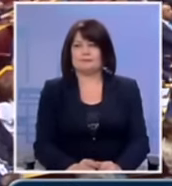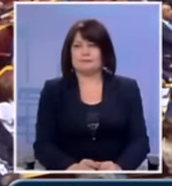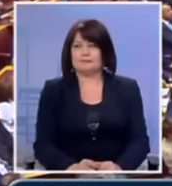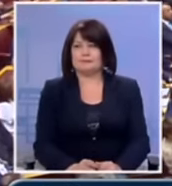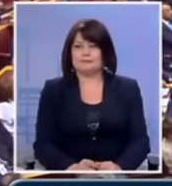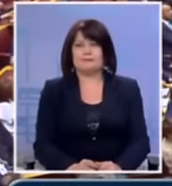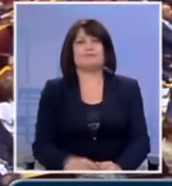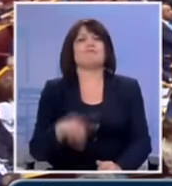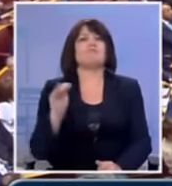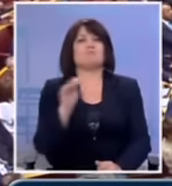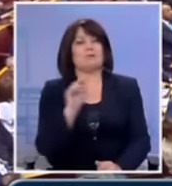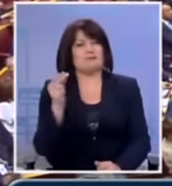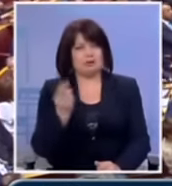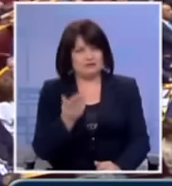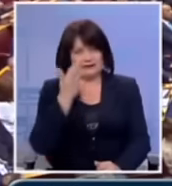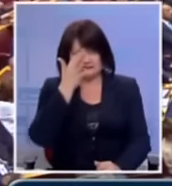Κυρίες και κύριοι συνάδελφοι,